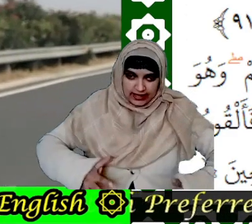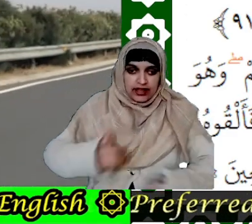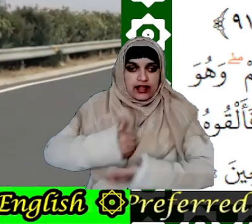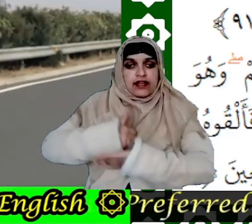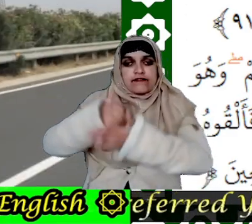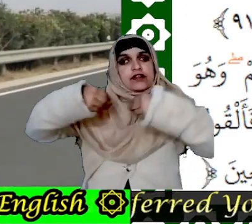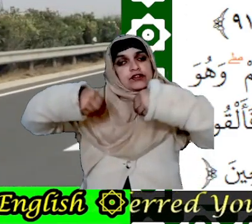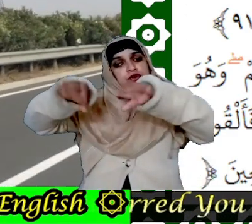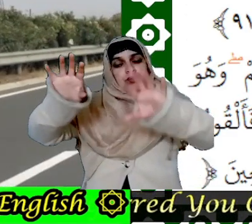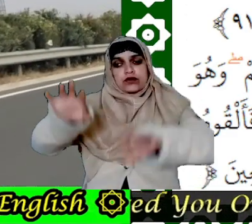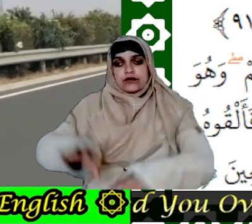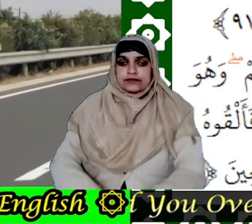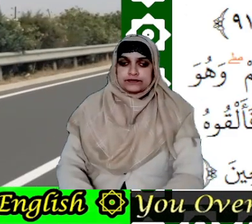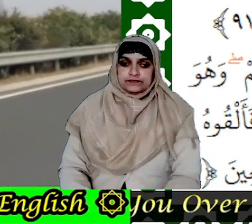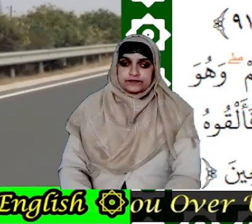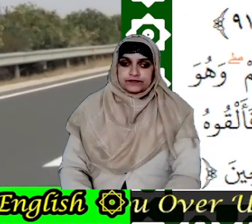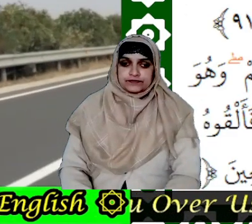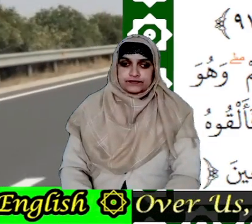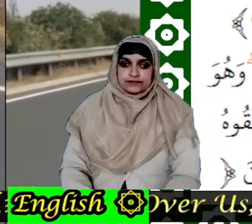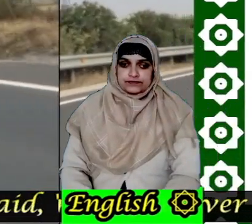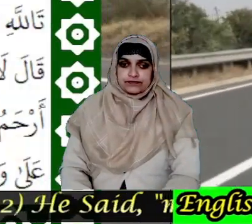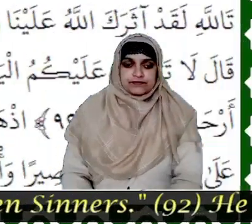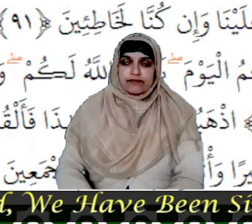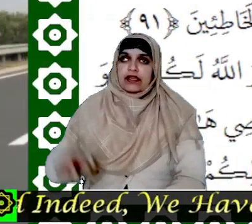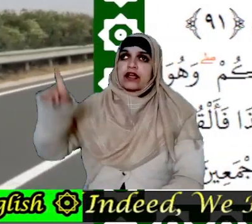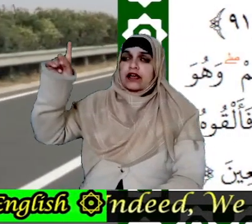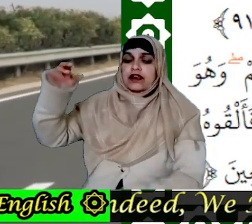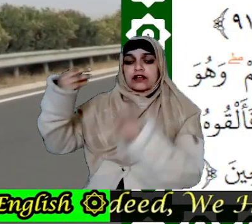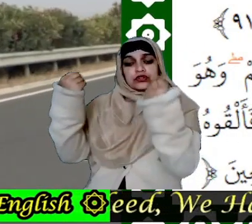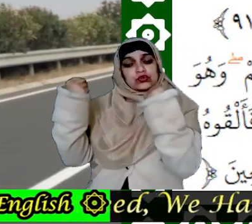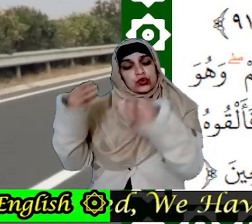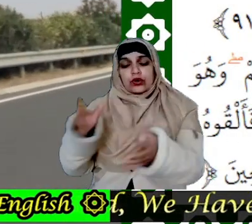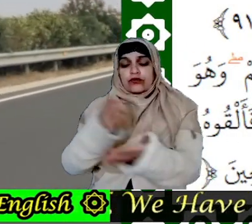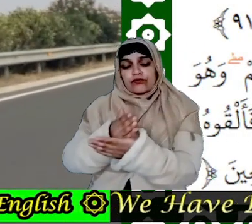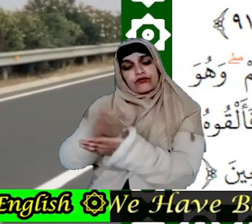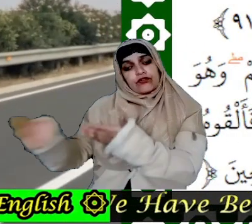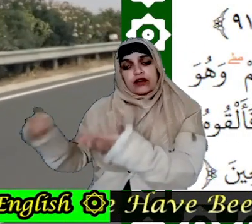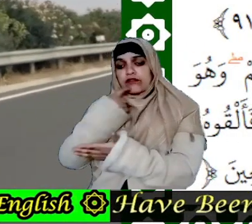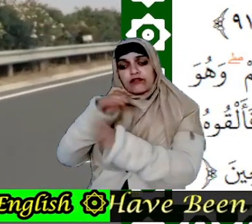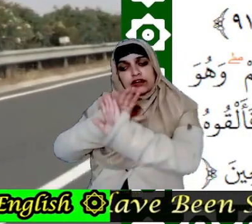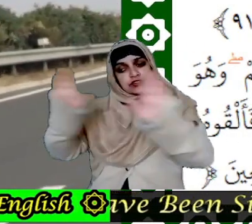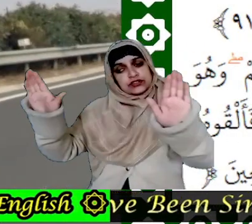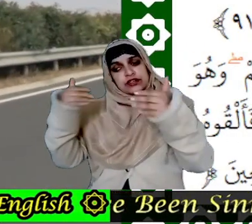عليكم اليوم يغفر الله لكم